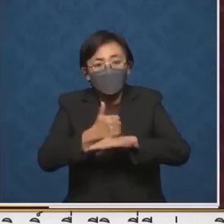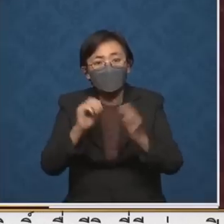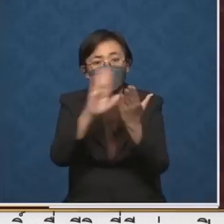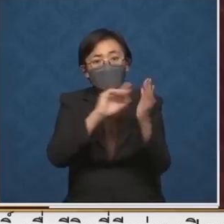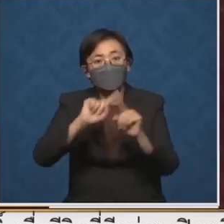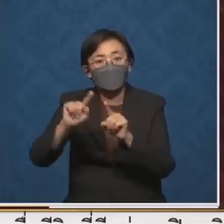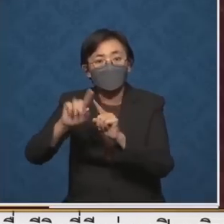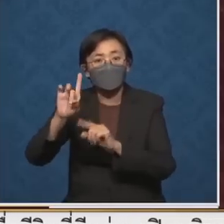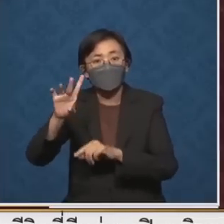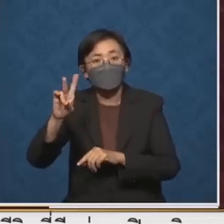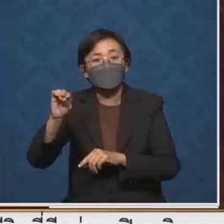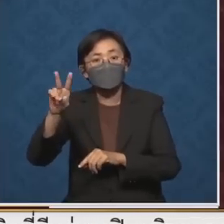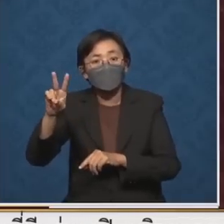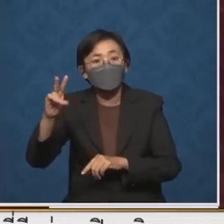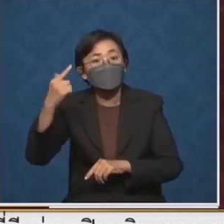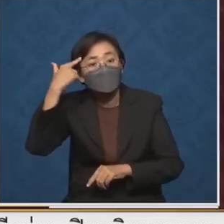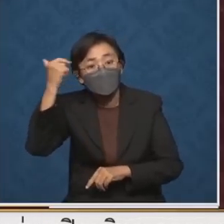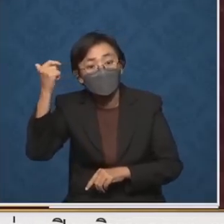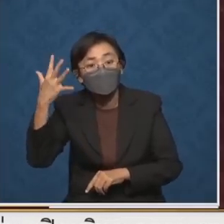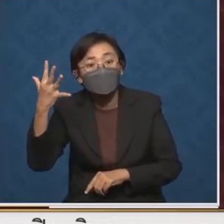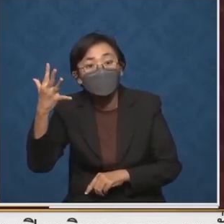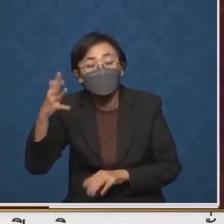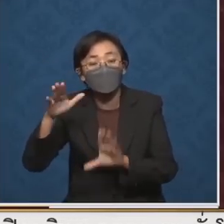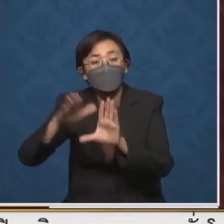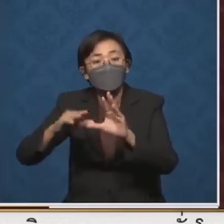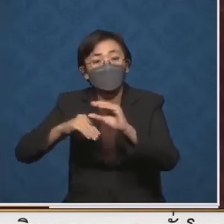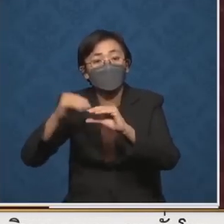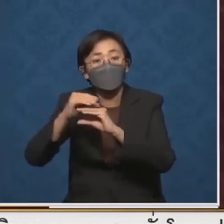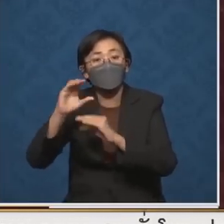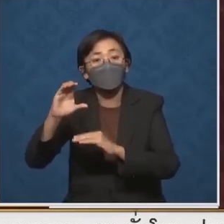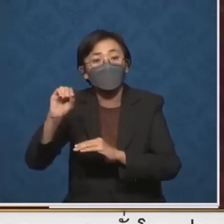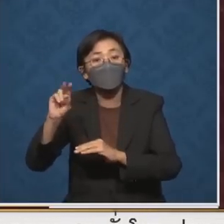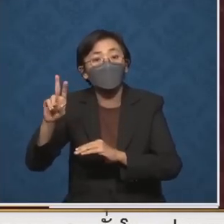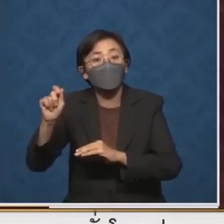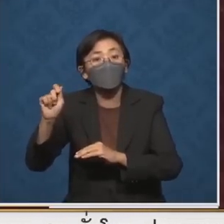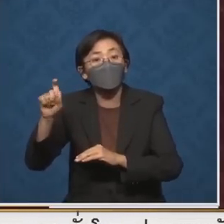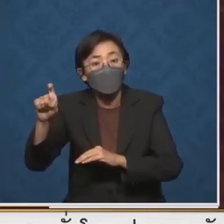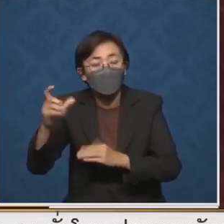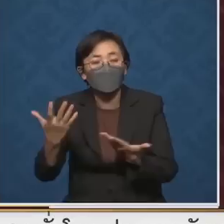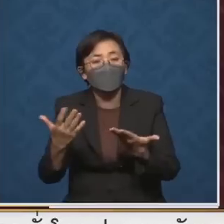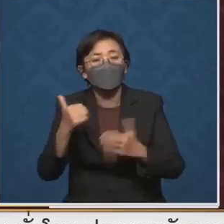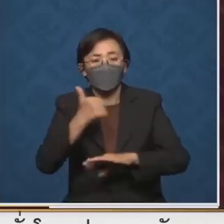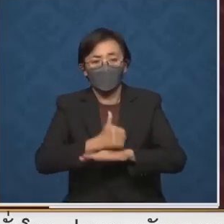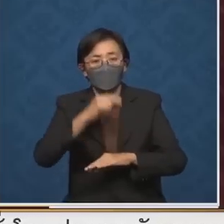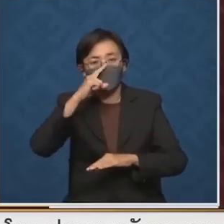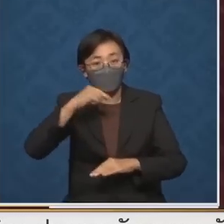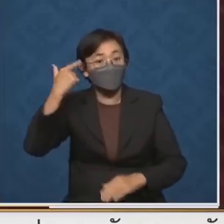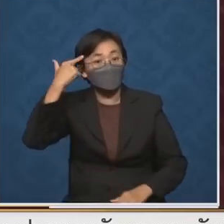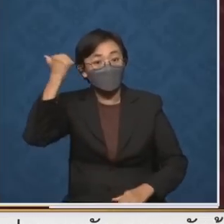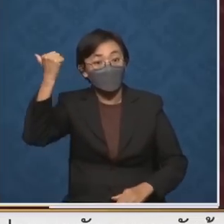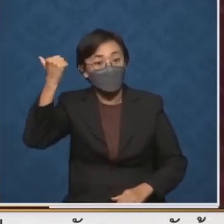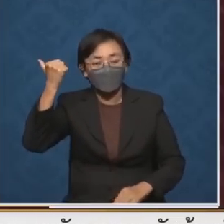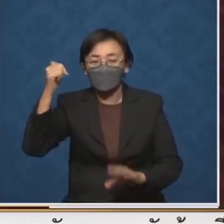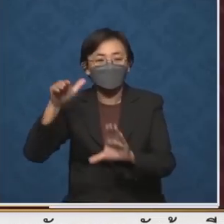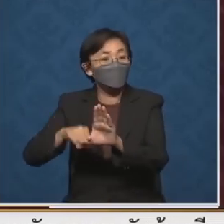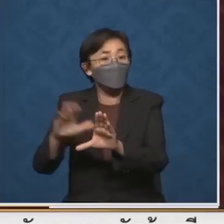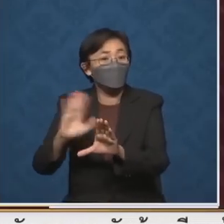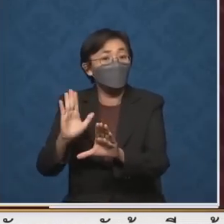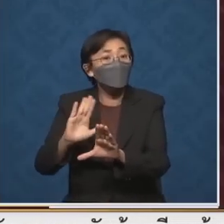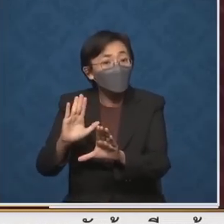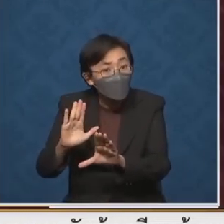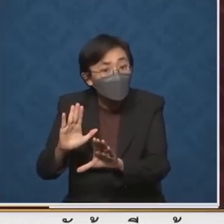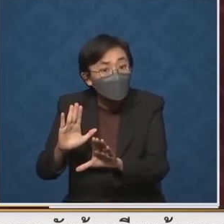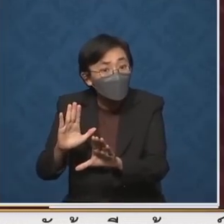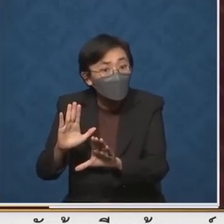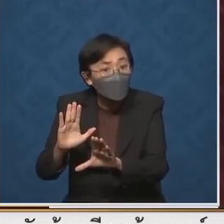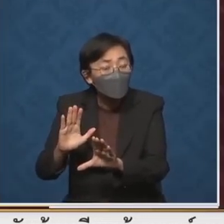ประเทศคงไม่ฉลาดมัครัที่ไปเข้า COVAXคงมีผู้นำไทยที่ฉลาดแล้วไม่เข้ามัครับตรงนี้ย